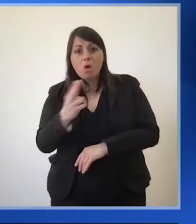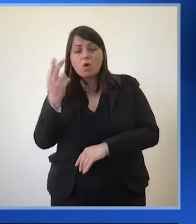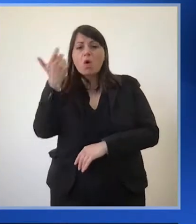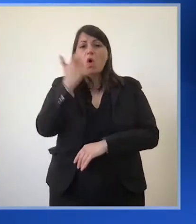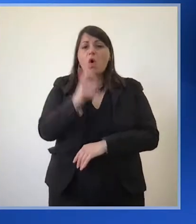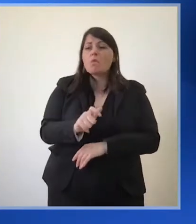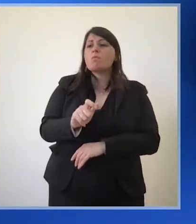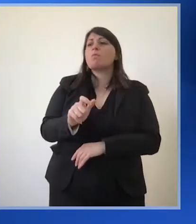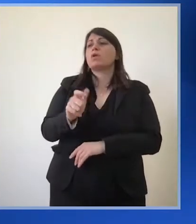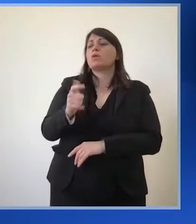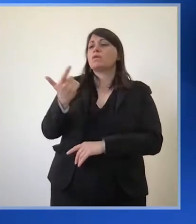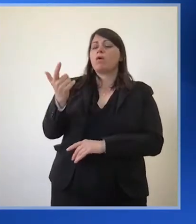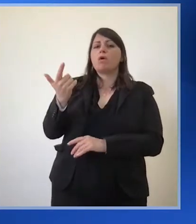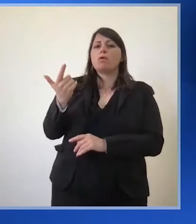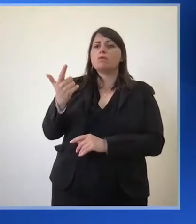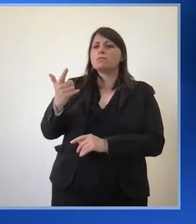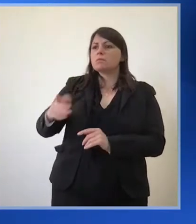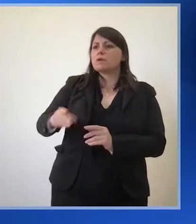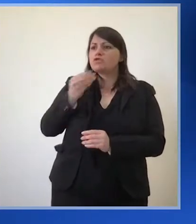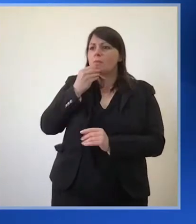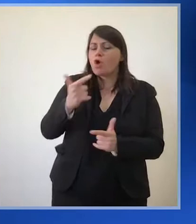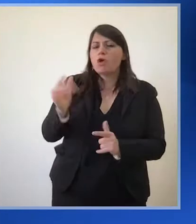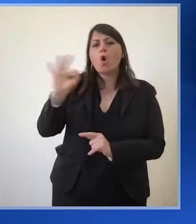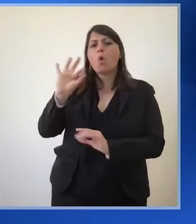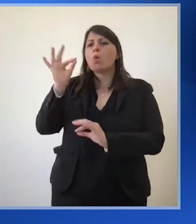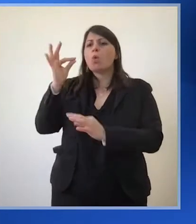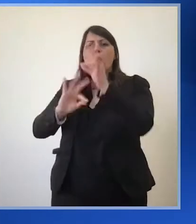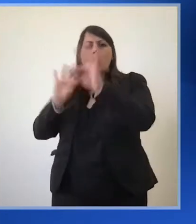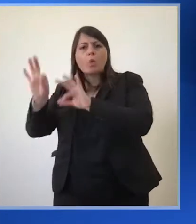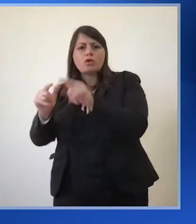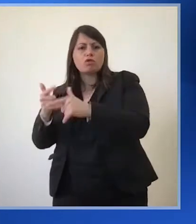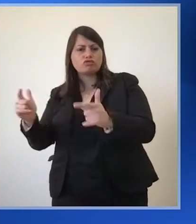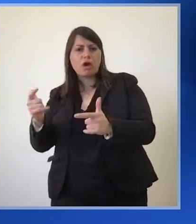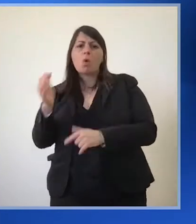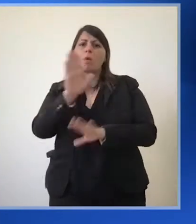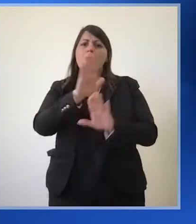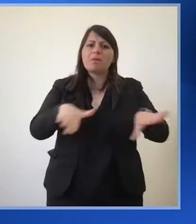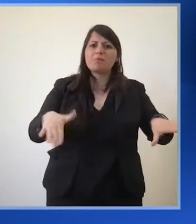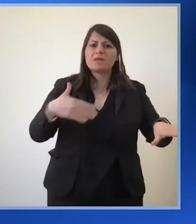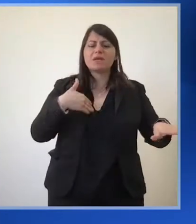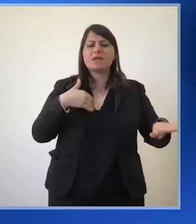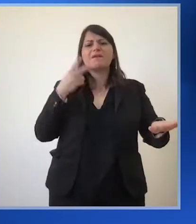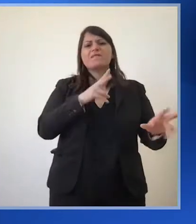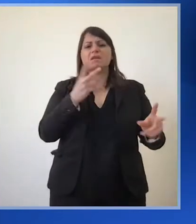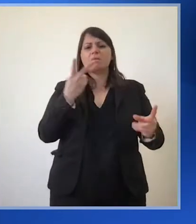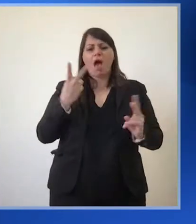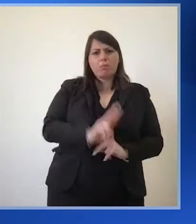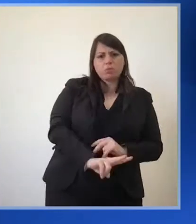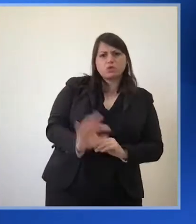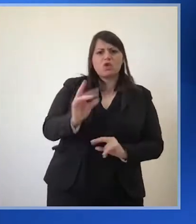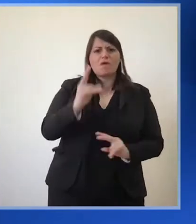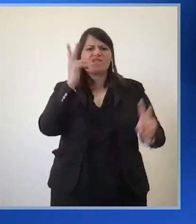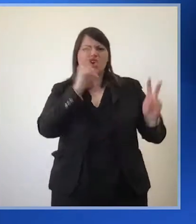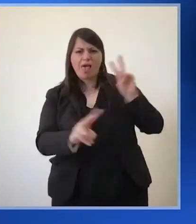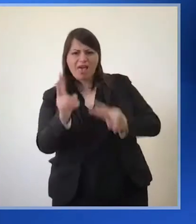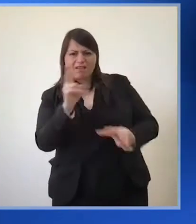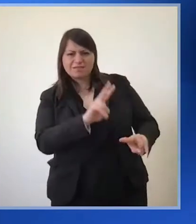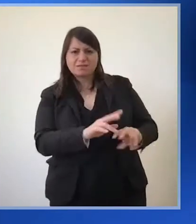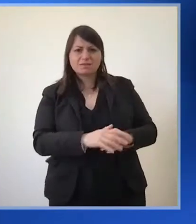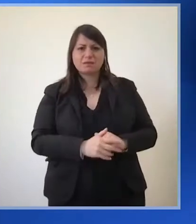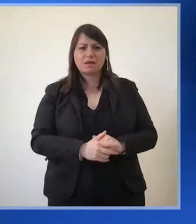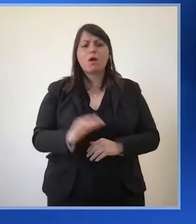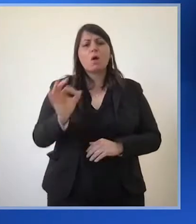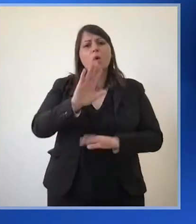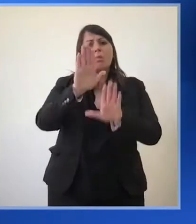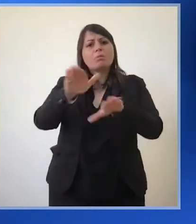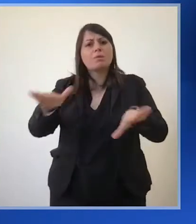cure, quelli che sono vittime di abusi e violenze e quelli a cui è stato negato